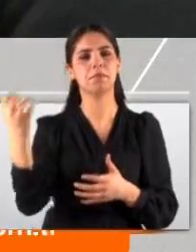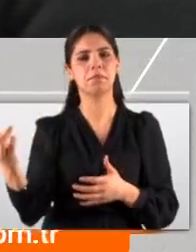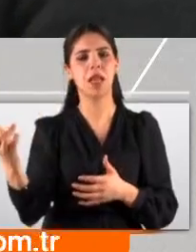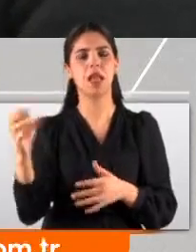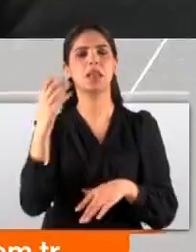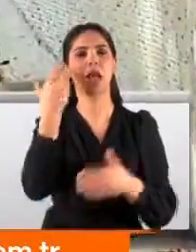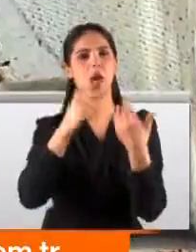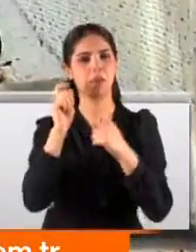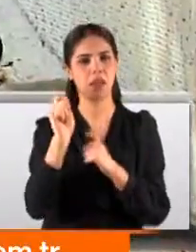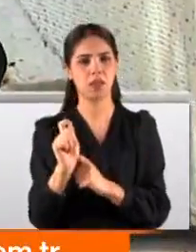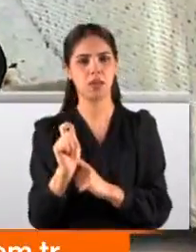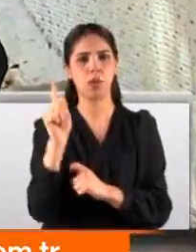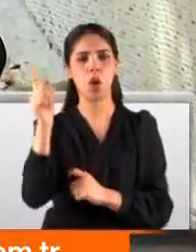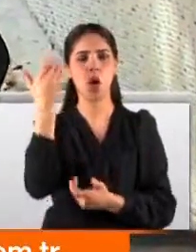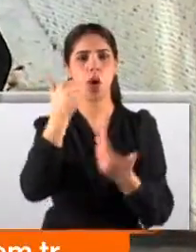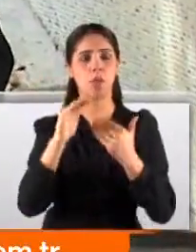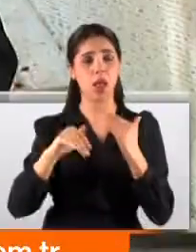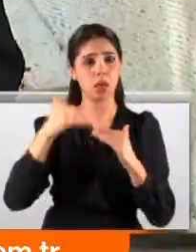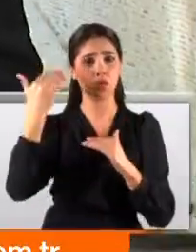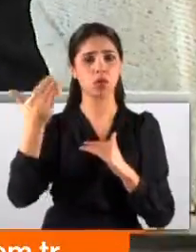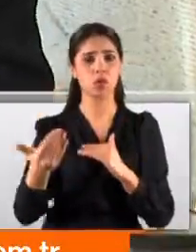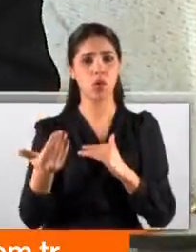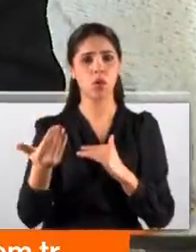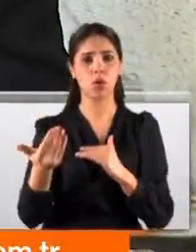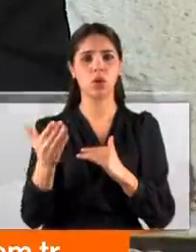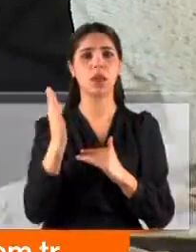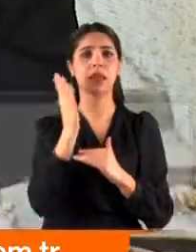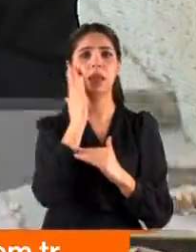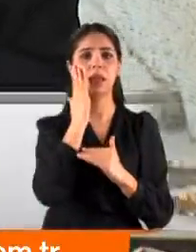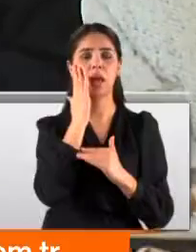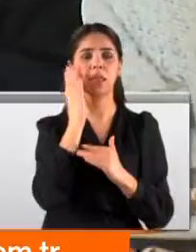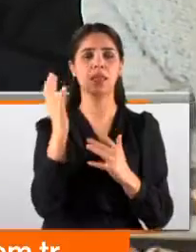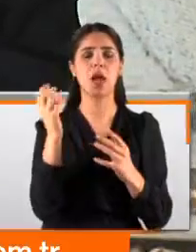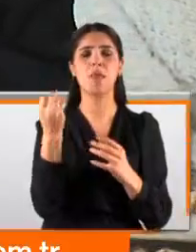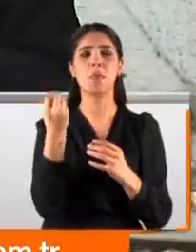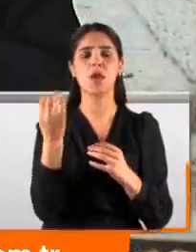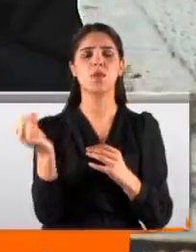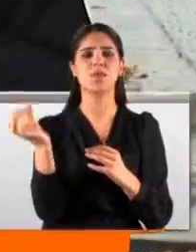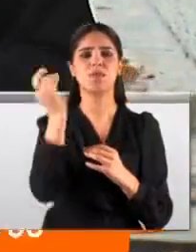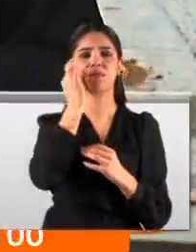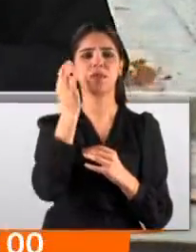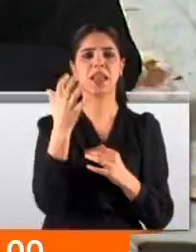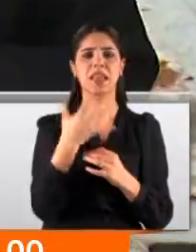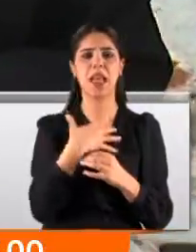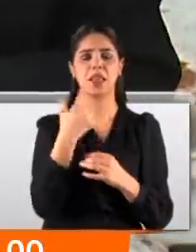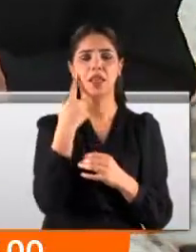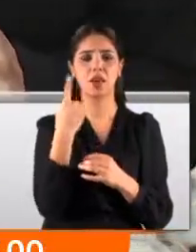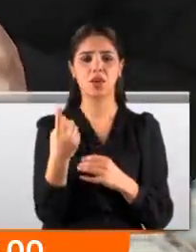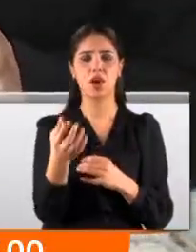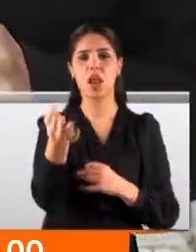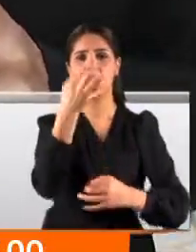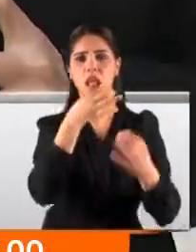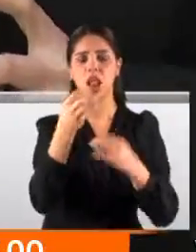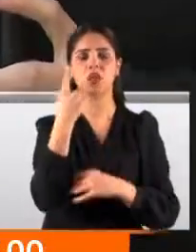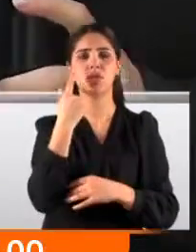bişektomi ameliyatı oldum. Ama o operasyondan sonra yanağa enfeksiyon kaptı. Kendi imkanlarıyla,